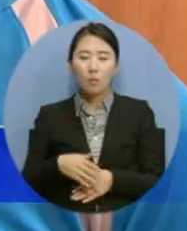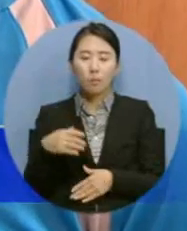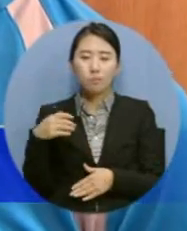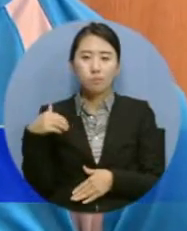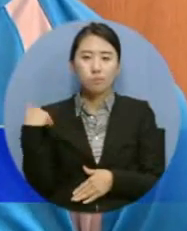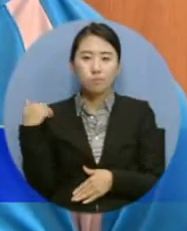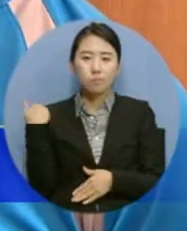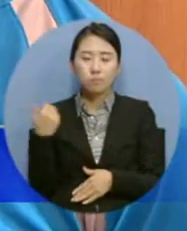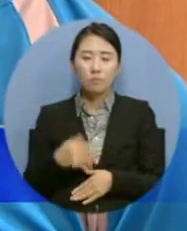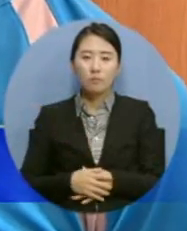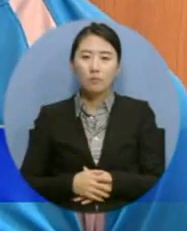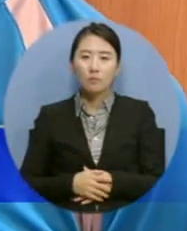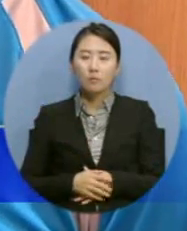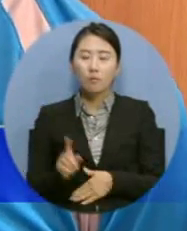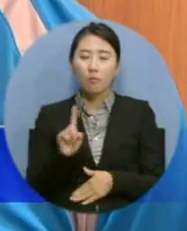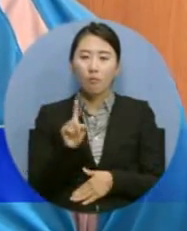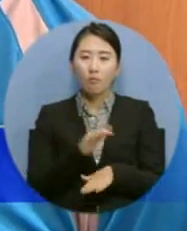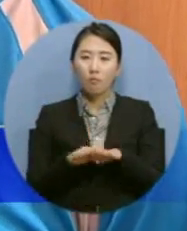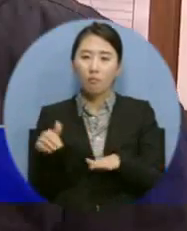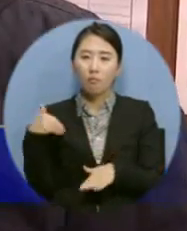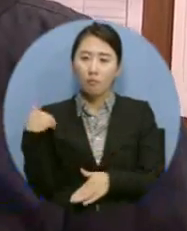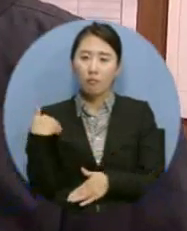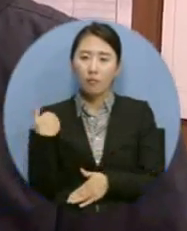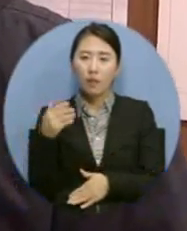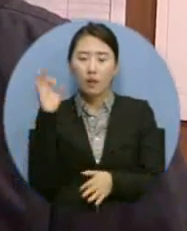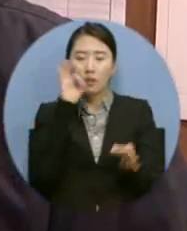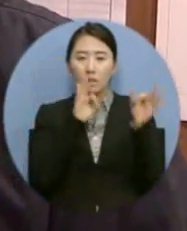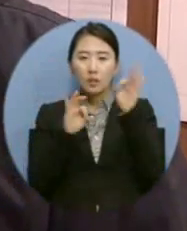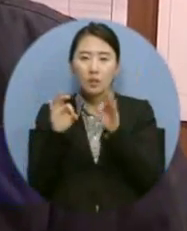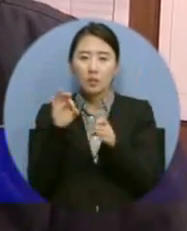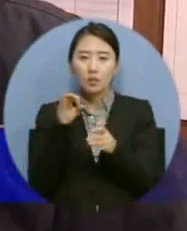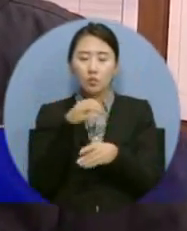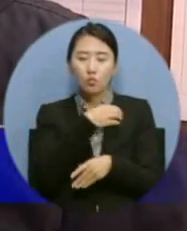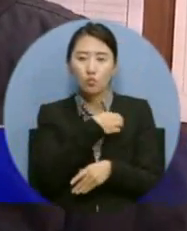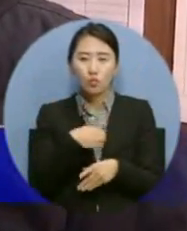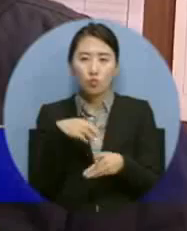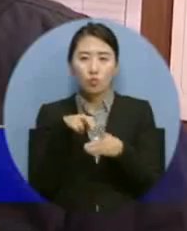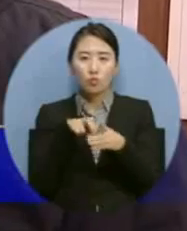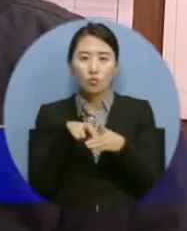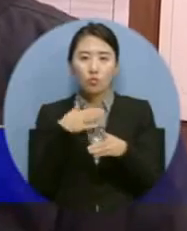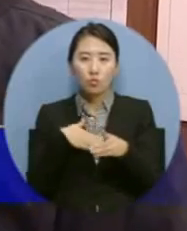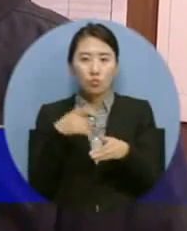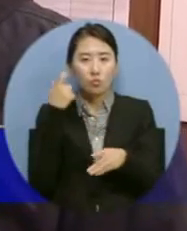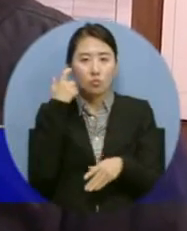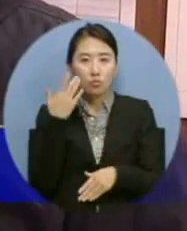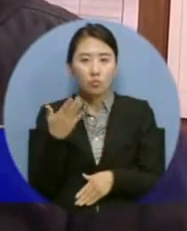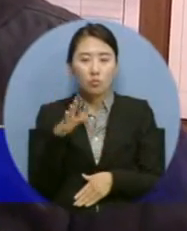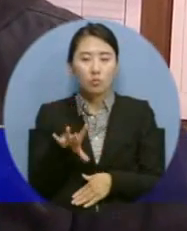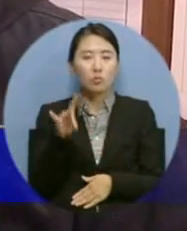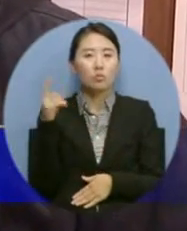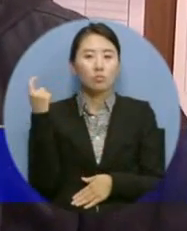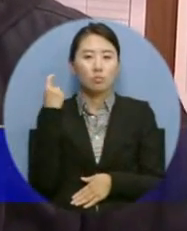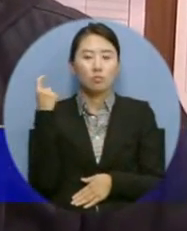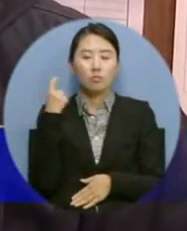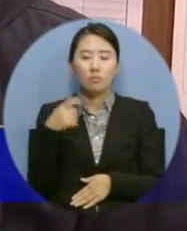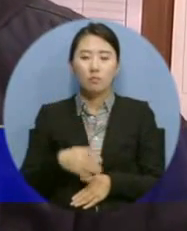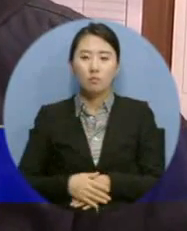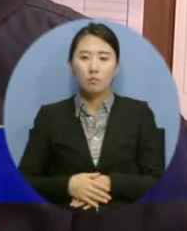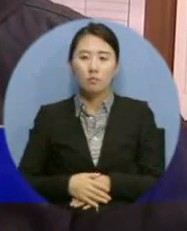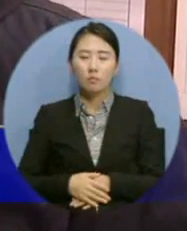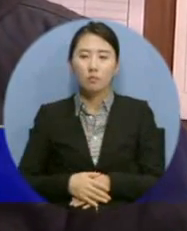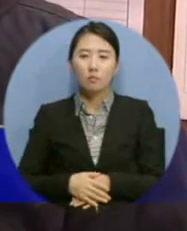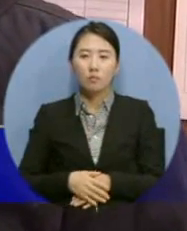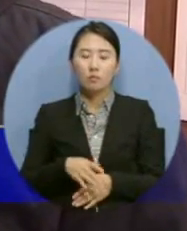들어봤는데요. 아, 그게 뭔지 모르세요? 네. 찾아가는 동주민센터라는 말 들어보셨어요? 아니, 그런 말은 처음 들어봤습니다. 아,